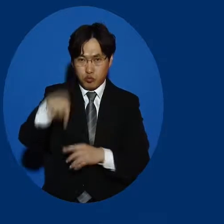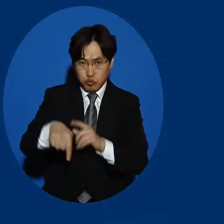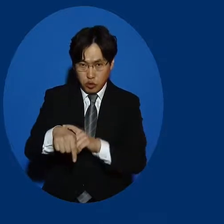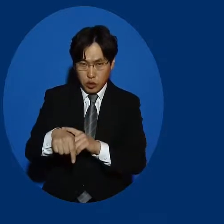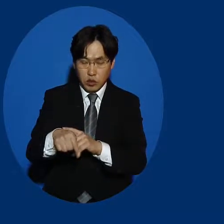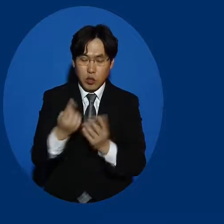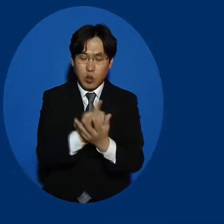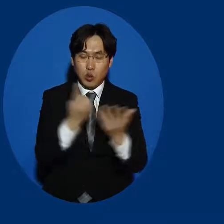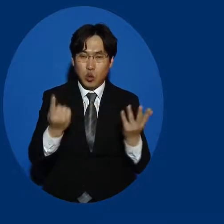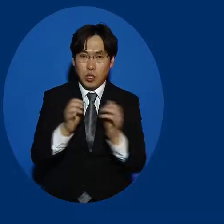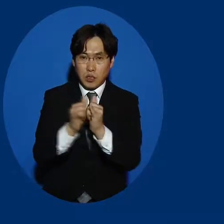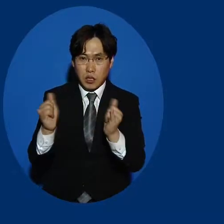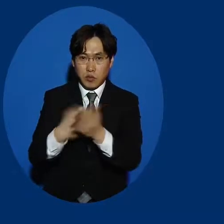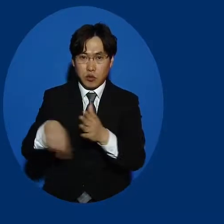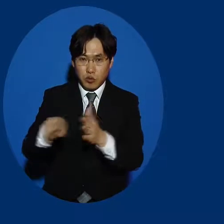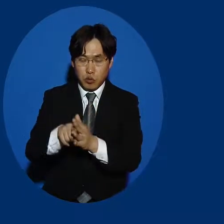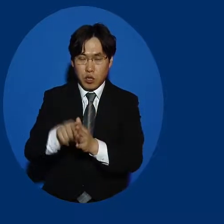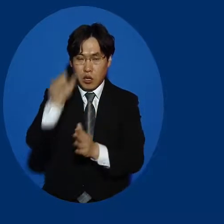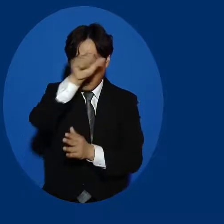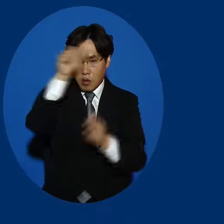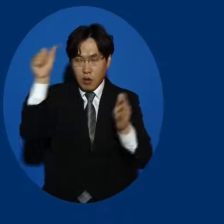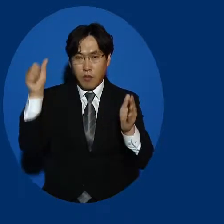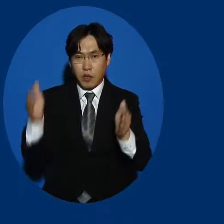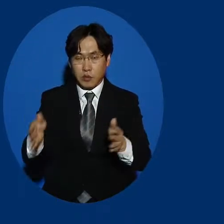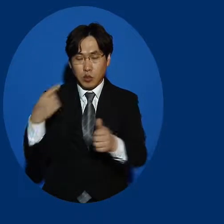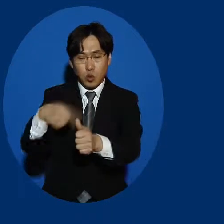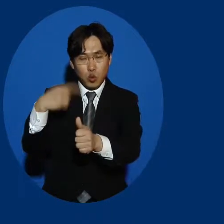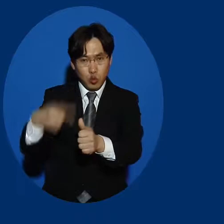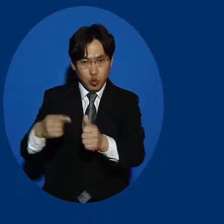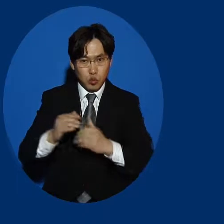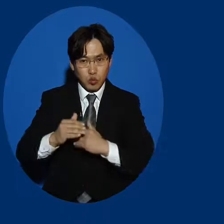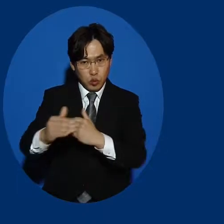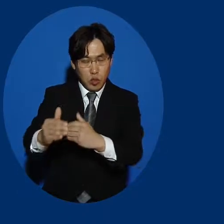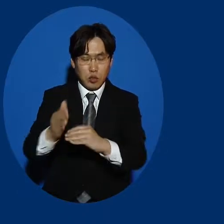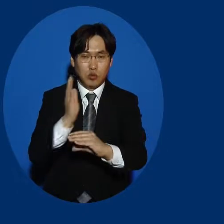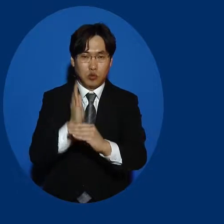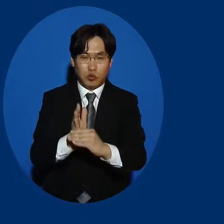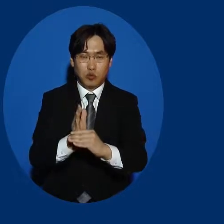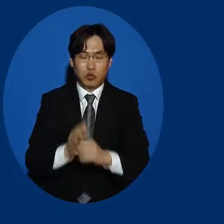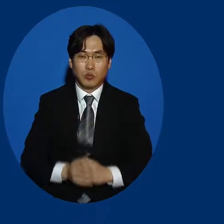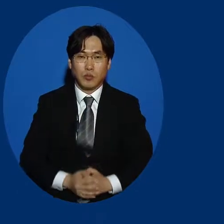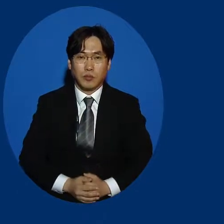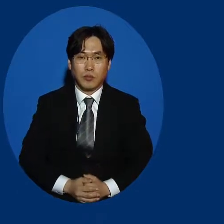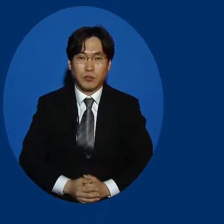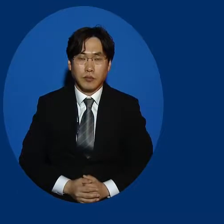소외계층을 위한 평생교육 지원 사업을 꾸준히 실천해 오고 있습니다.